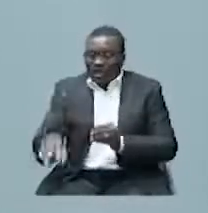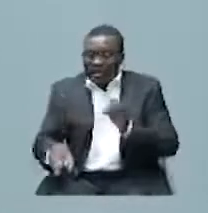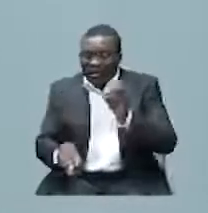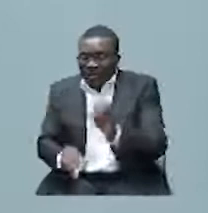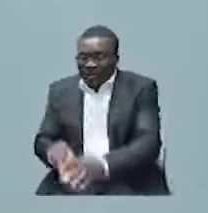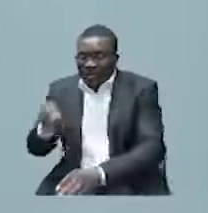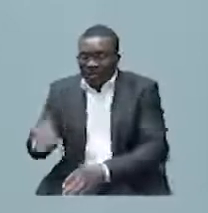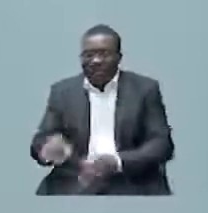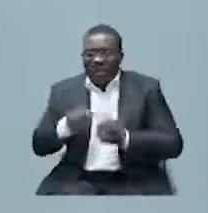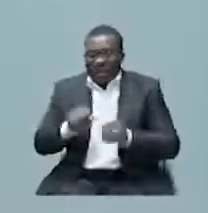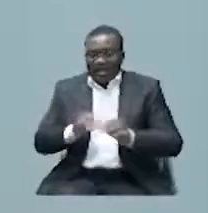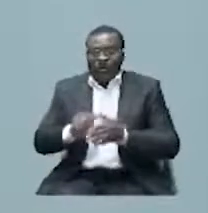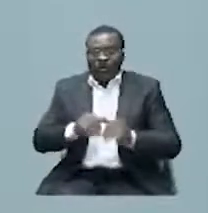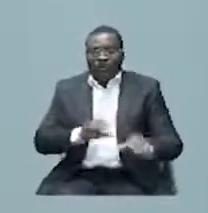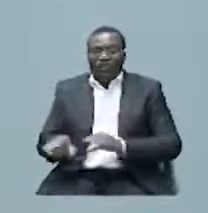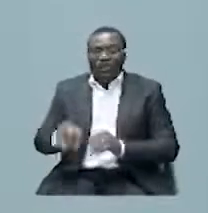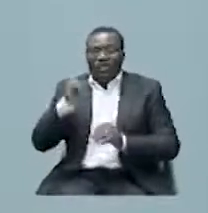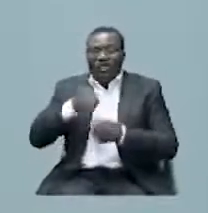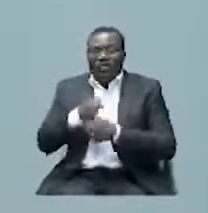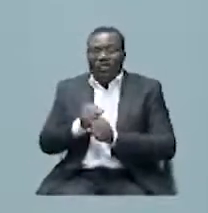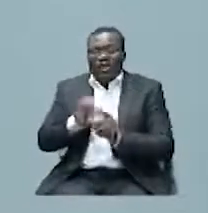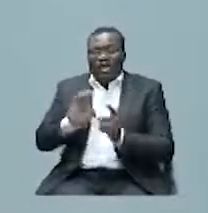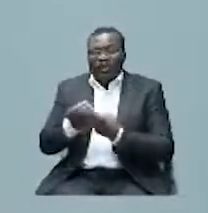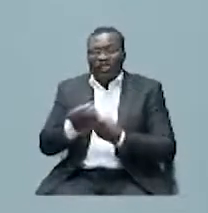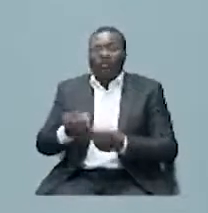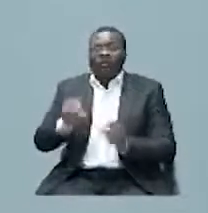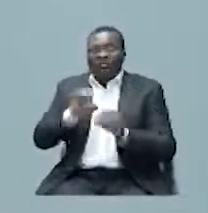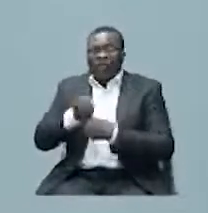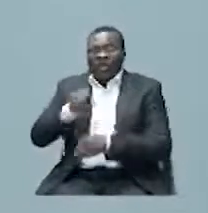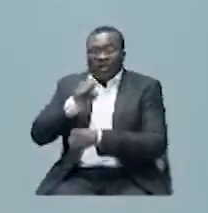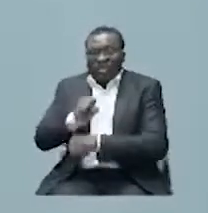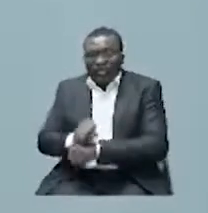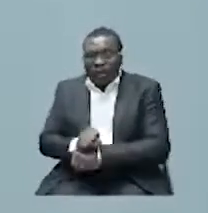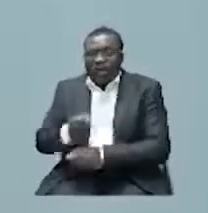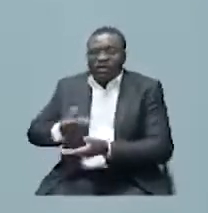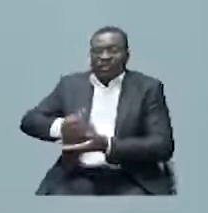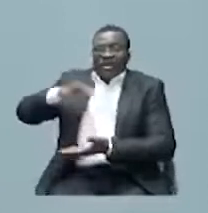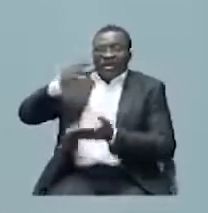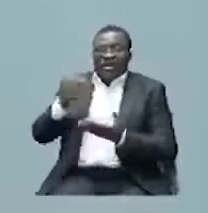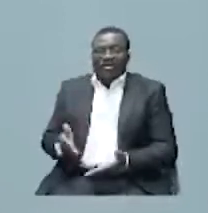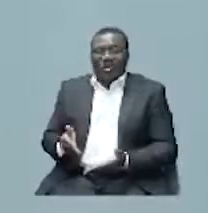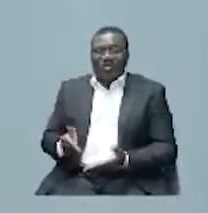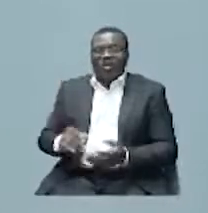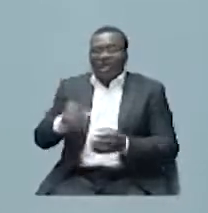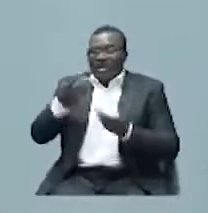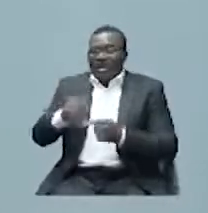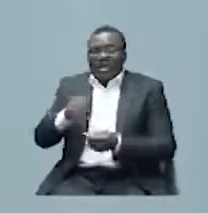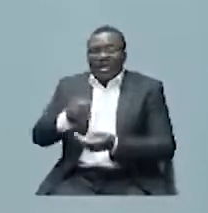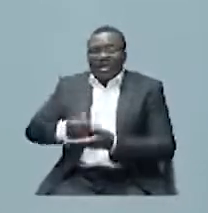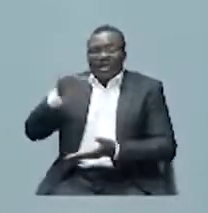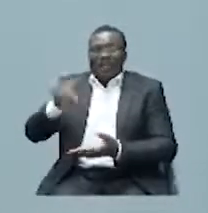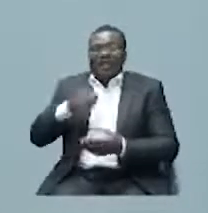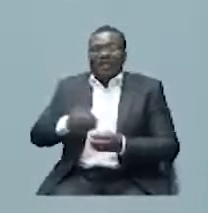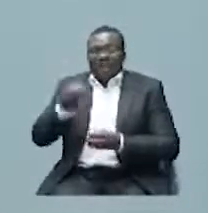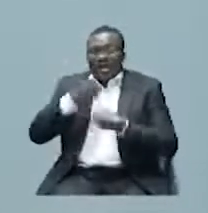Et ce faisant, vous créez les conditions pour créer de l'emploi, de la richesse, et quand il y a emploi, quand il y a richesse, il y a consommation. Et